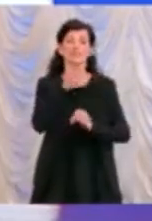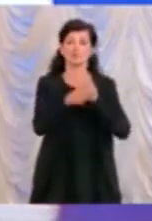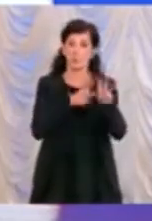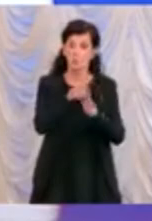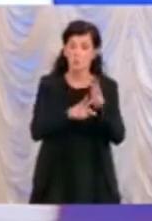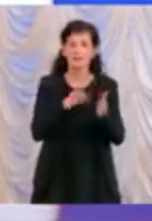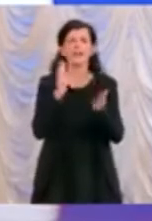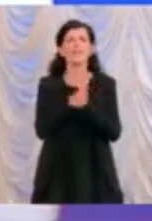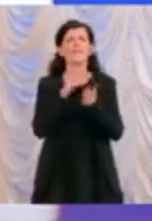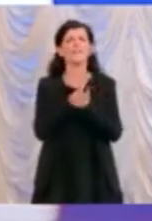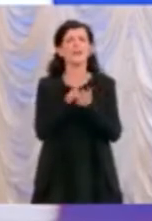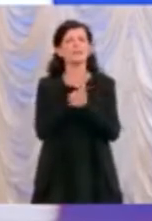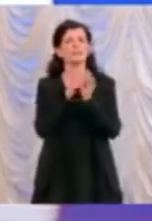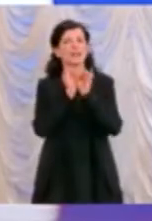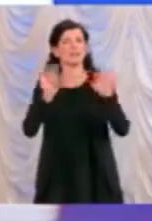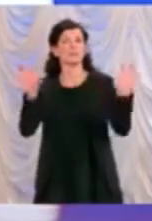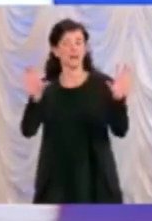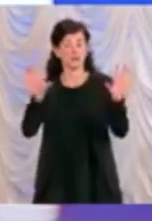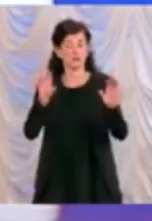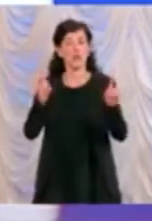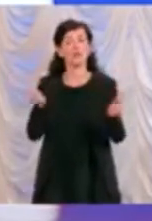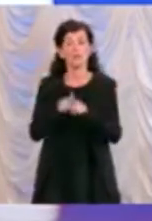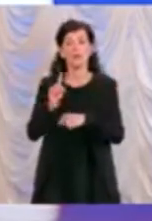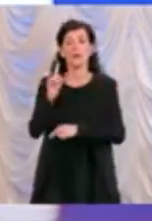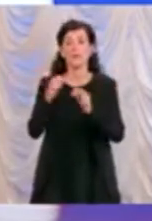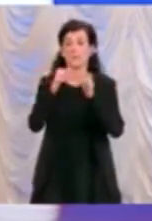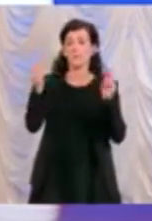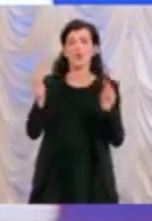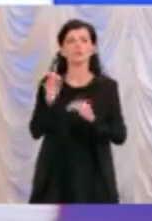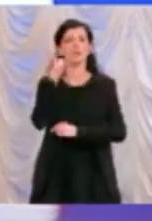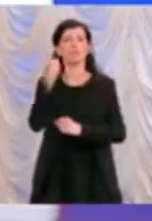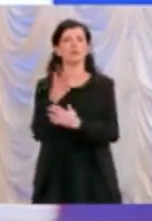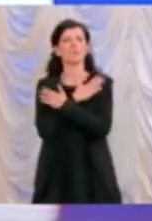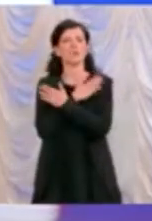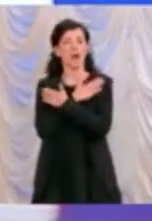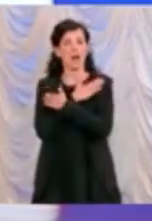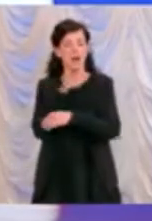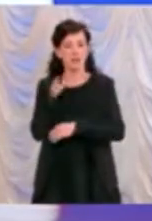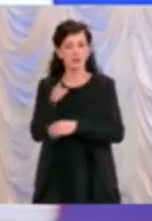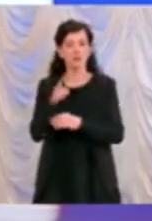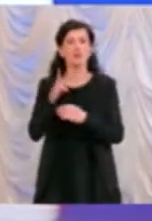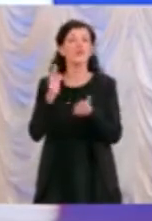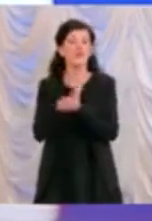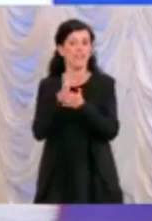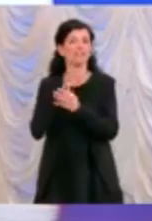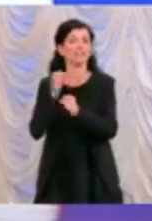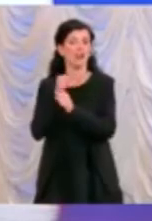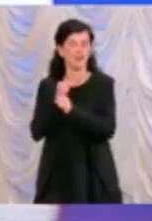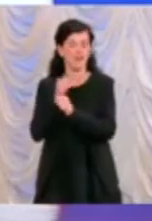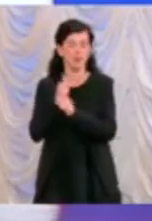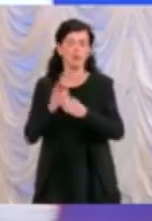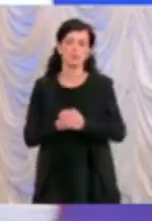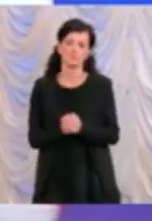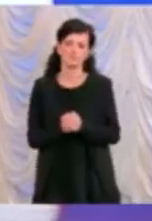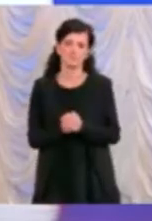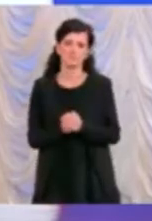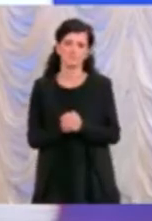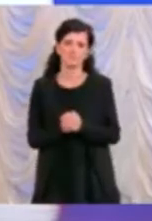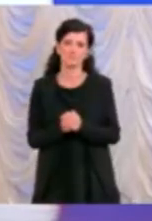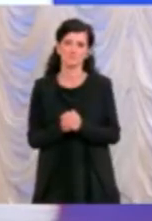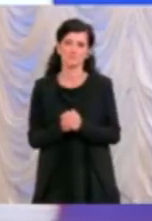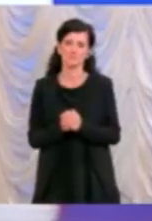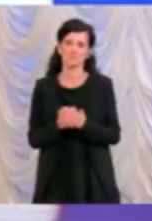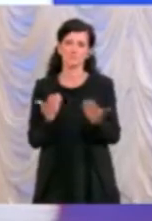festa della liberazione per il primo maggio ponte del primo maggio la festa del lavoro siamo tutti